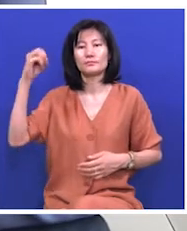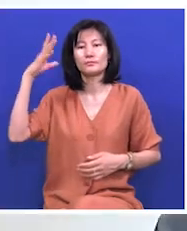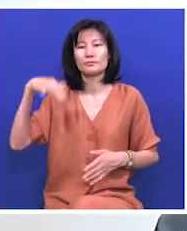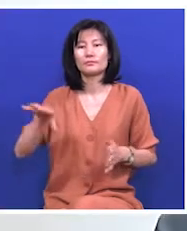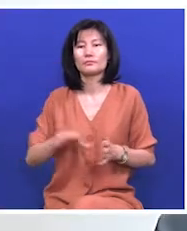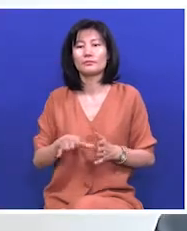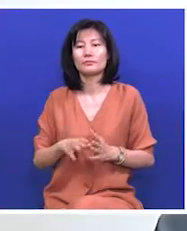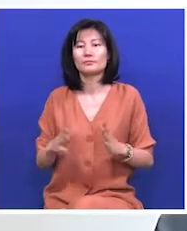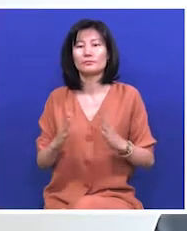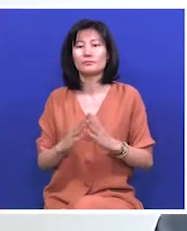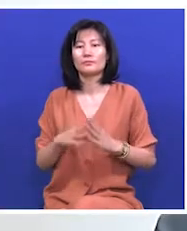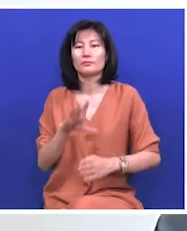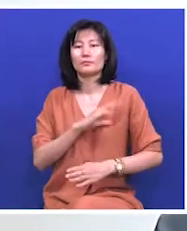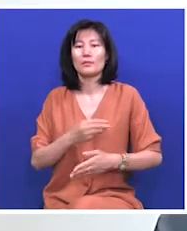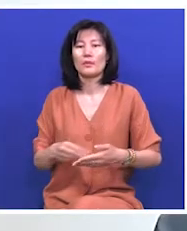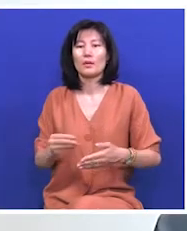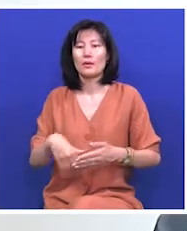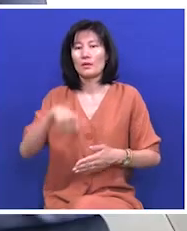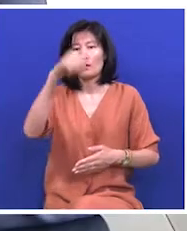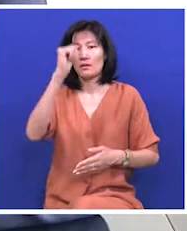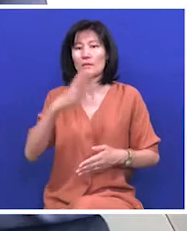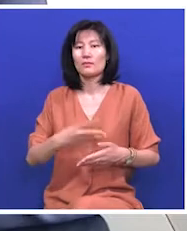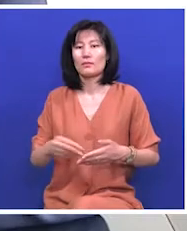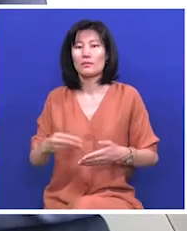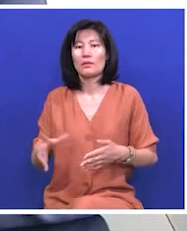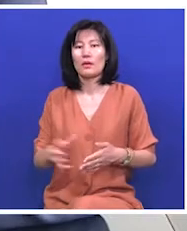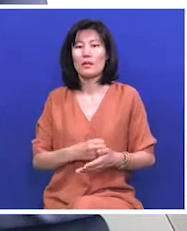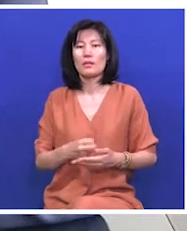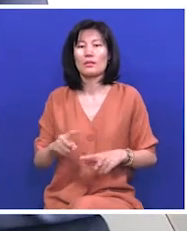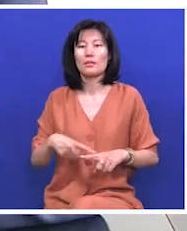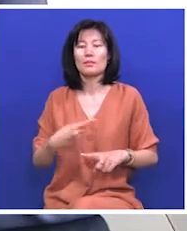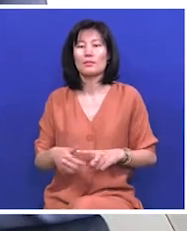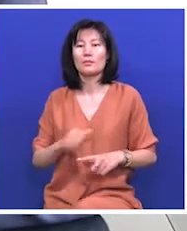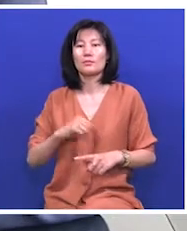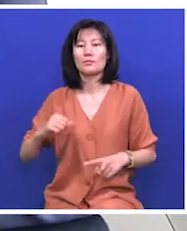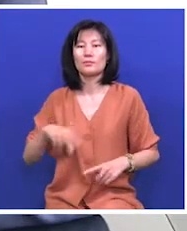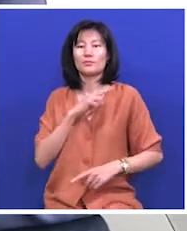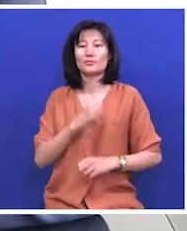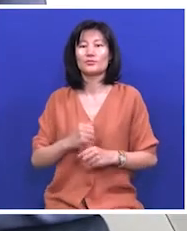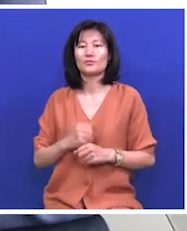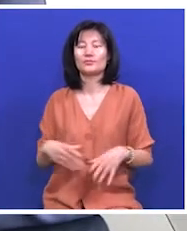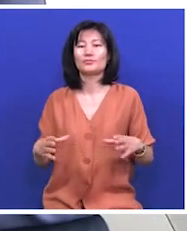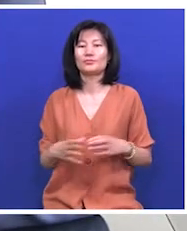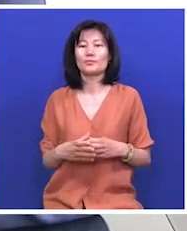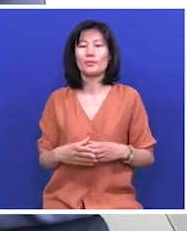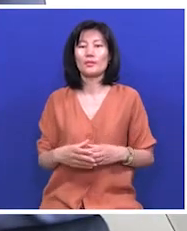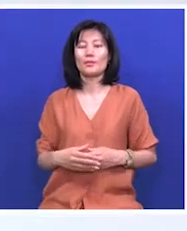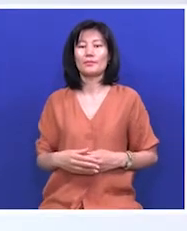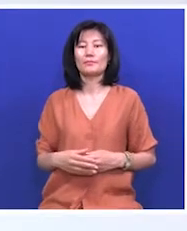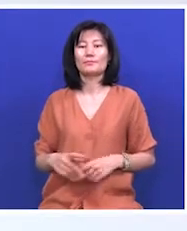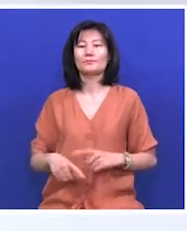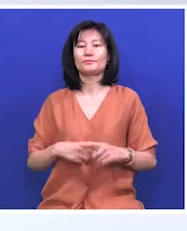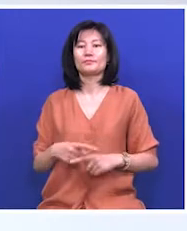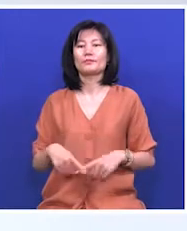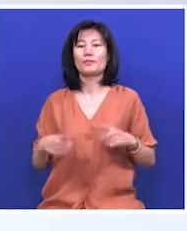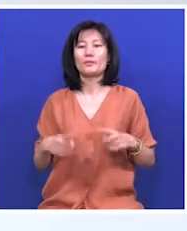Электр энергиясының үйіне дейін жеткізіп, ақшасын алады, ай сайынғы төлемдерін алады. Оларға өздерінің құзыретіндегі